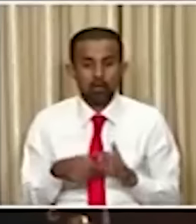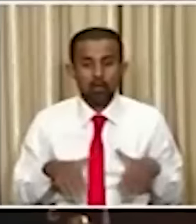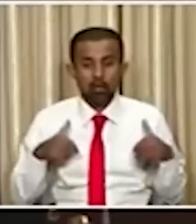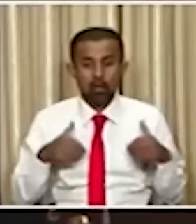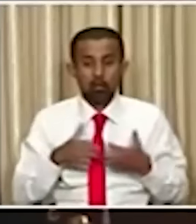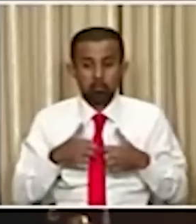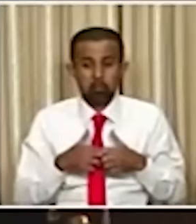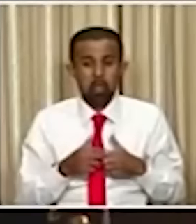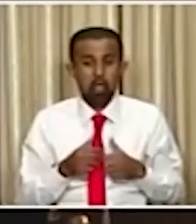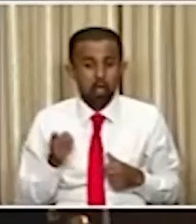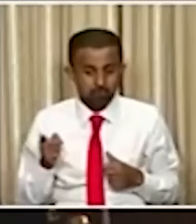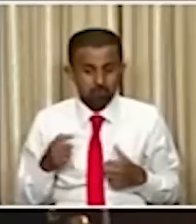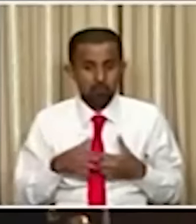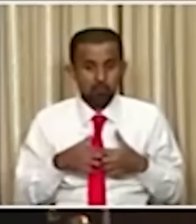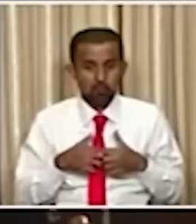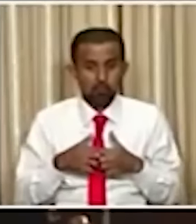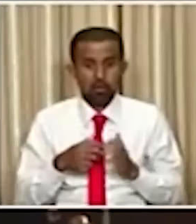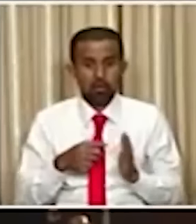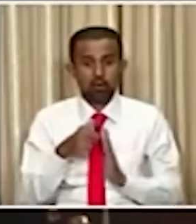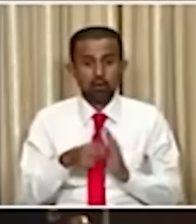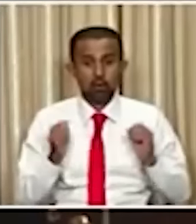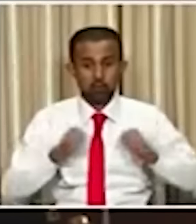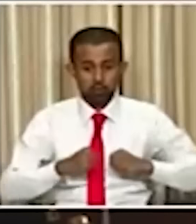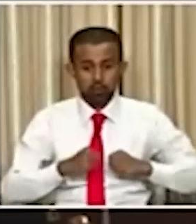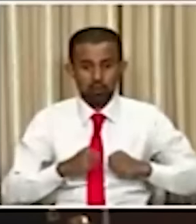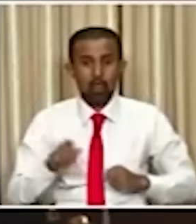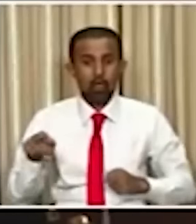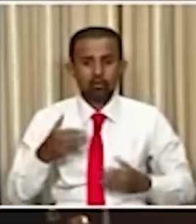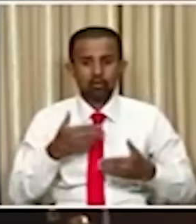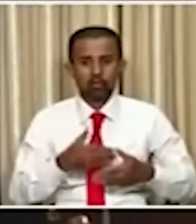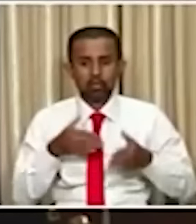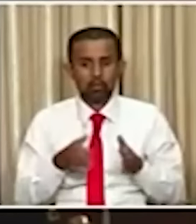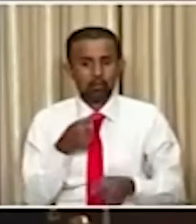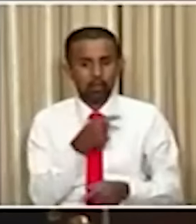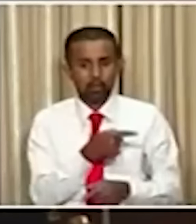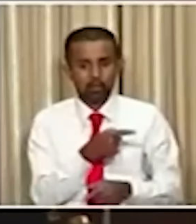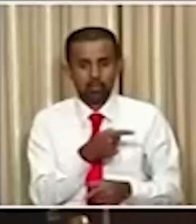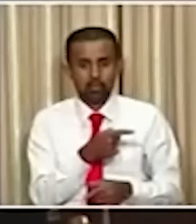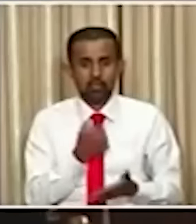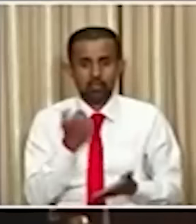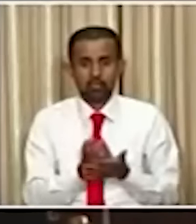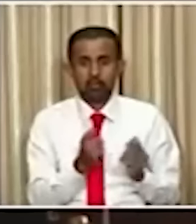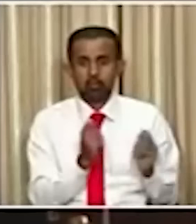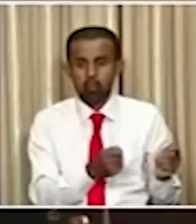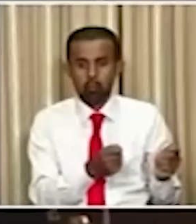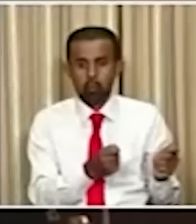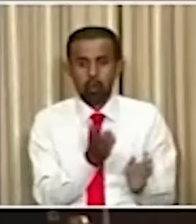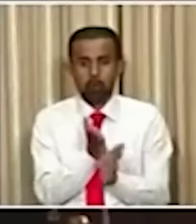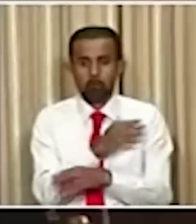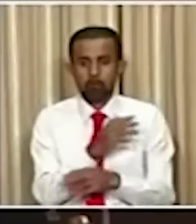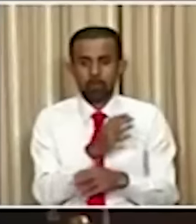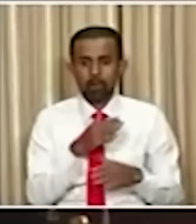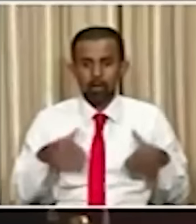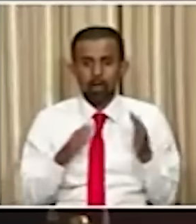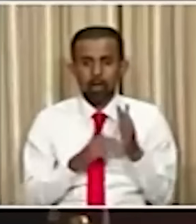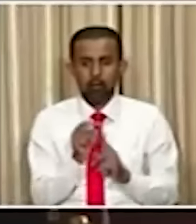Kyarbudia Tianova, May Arbudan Sarata Kadava at Nokiela, how the cabinet together, cabinet Sunday Sidir Batkale, Pahugi, Hitabusaukia